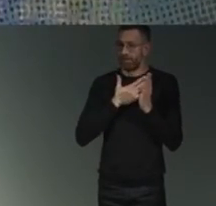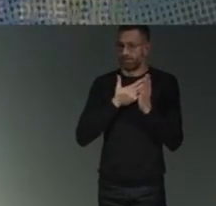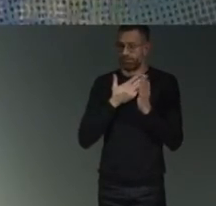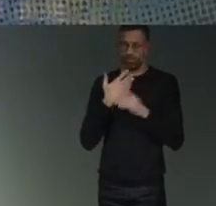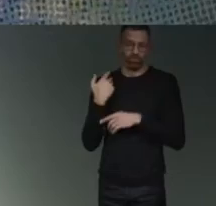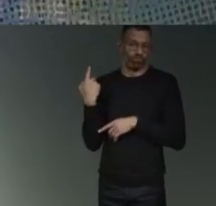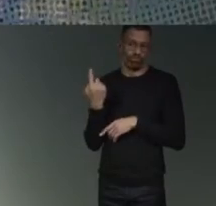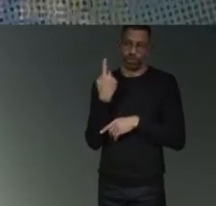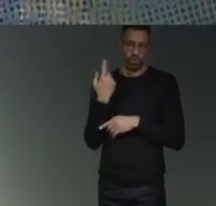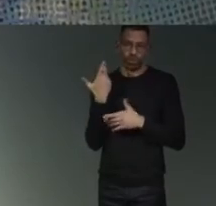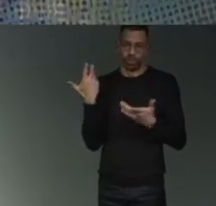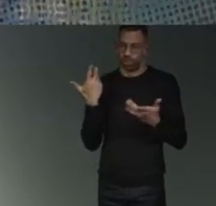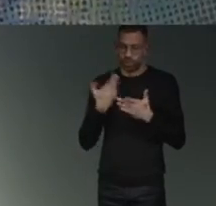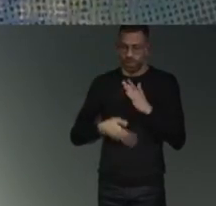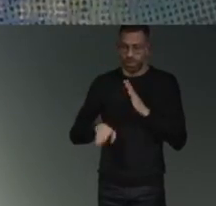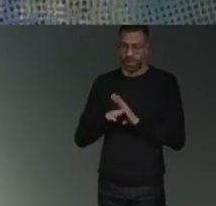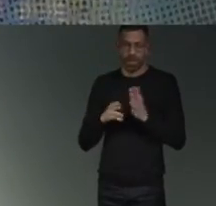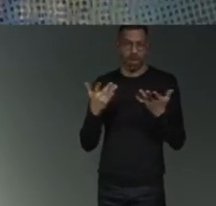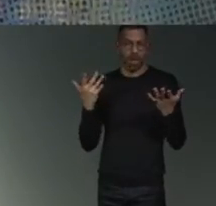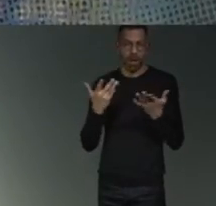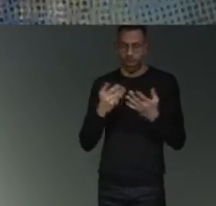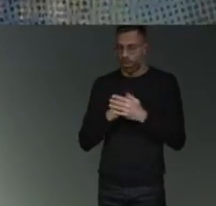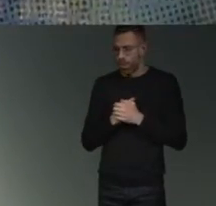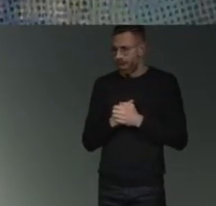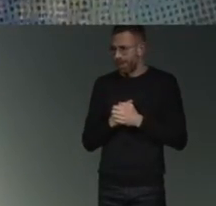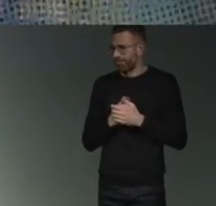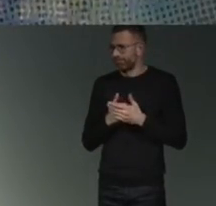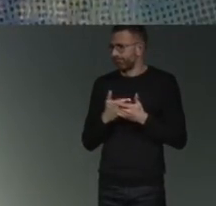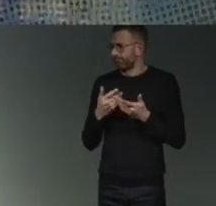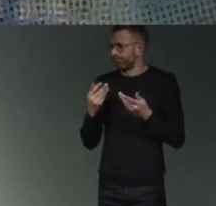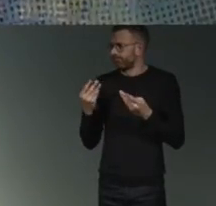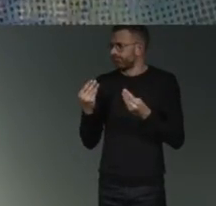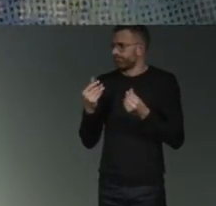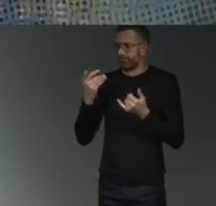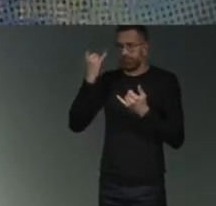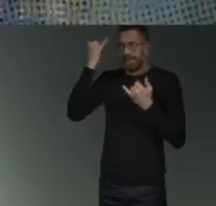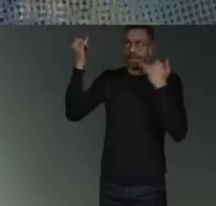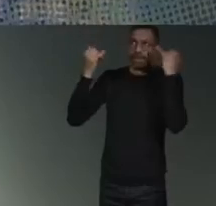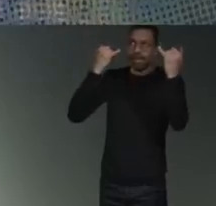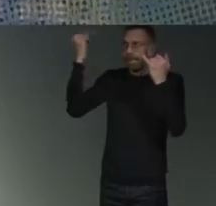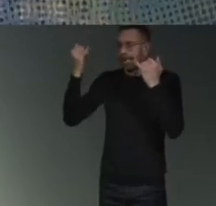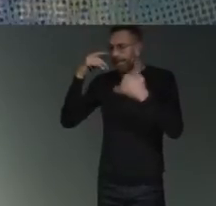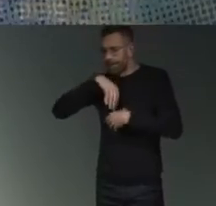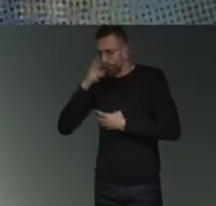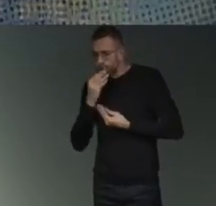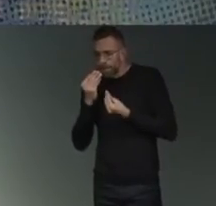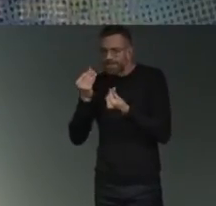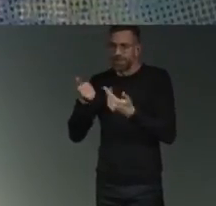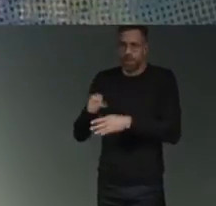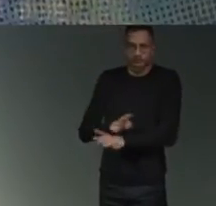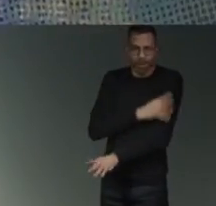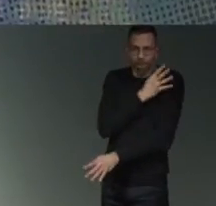tous de la rencontre de différentes idées, sensations, émotions,